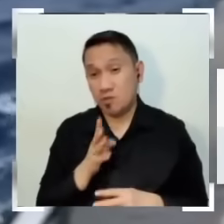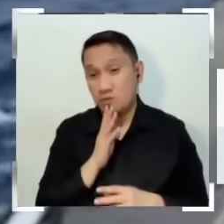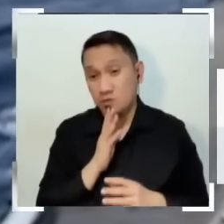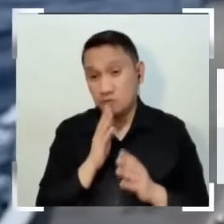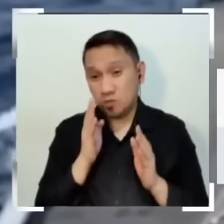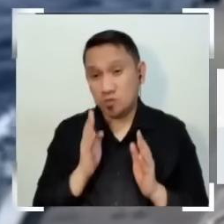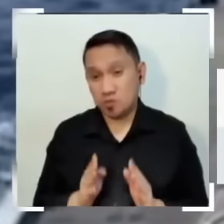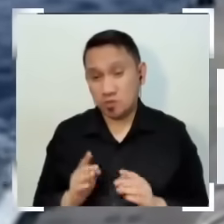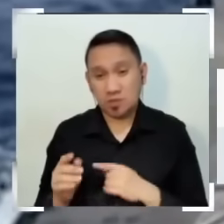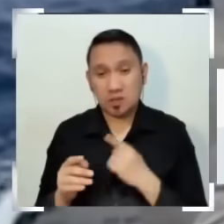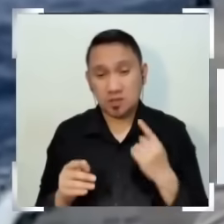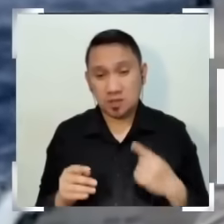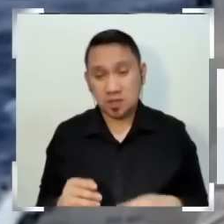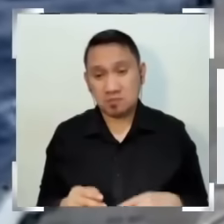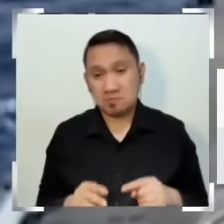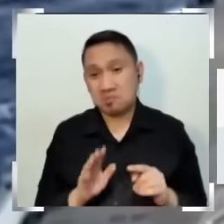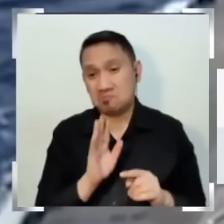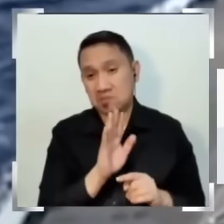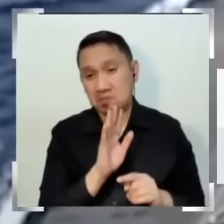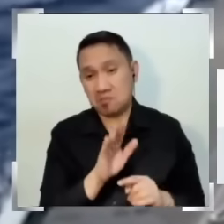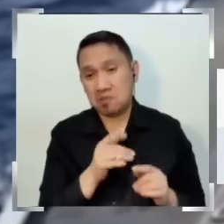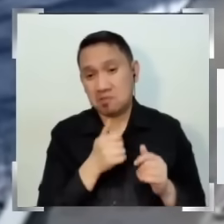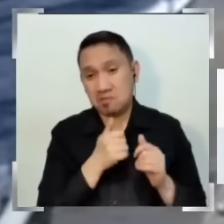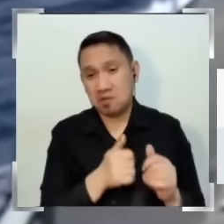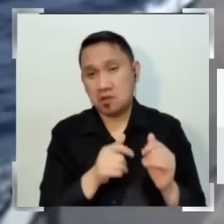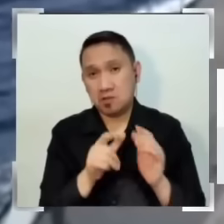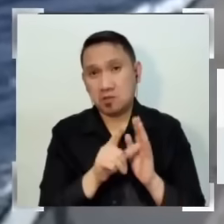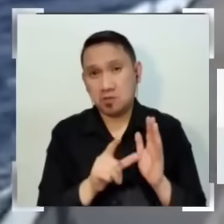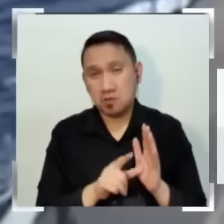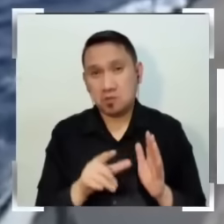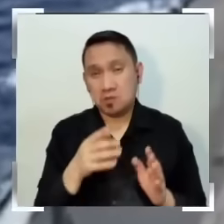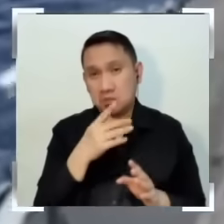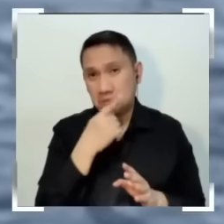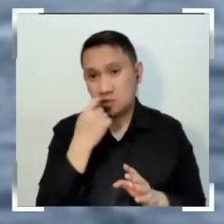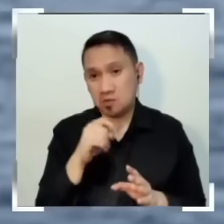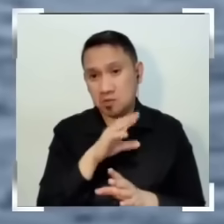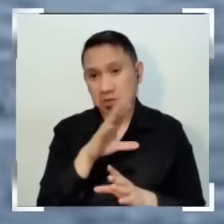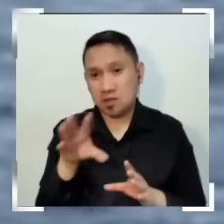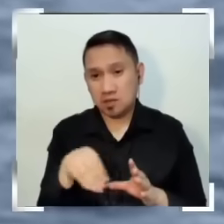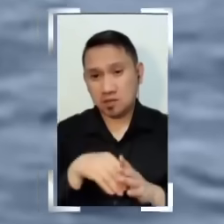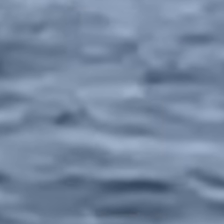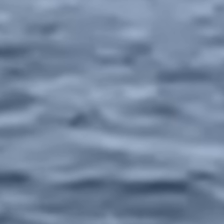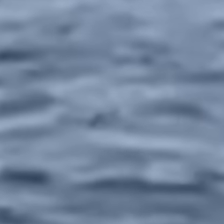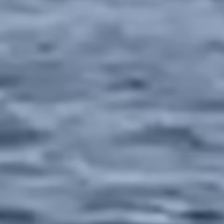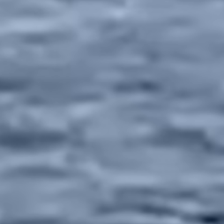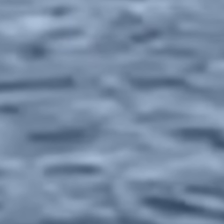naayon sa batas ang pagpapatrolya sa lugar dahil bahagi raw ng kanilang soberanya ang Pagasa Island.